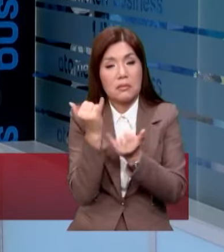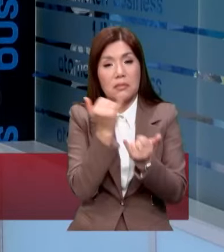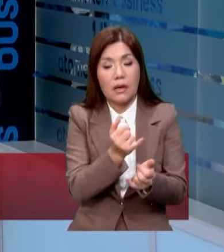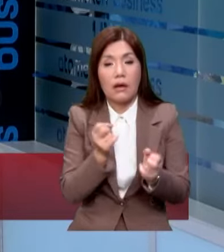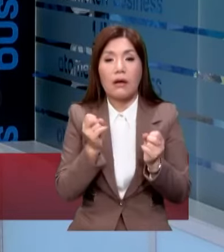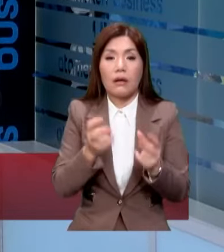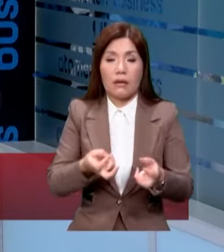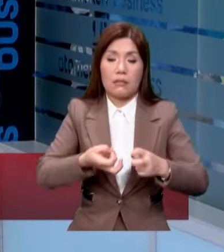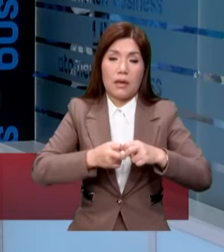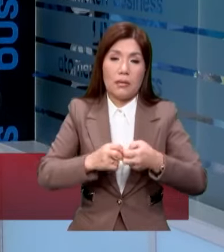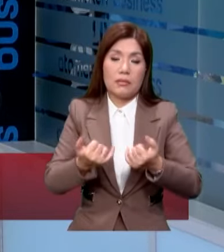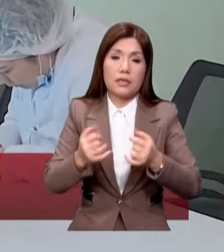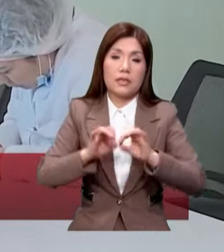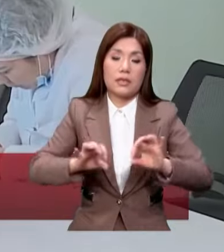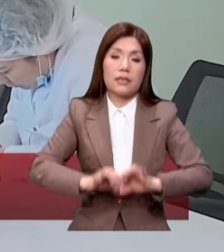и расскажет подробнее.